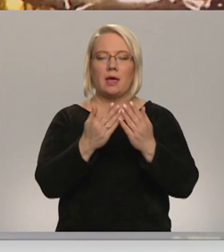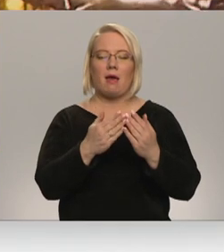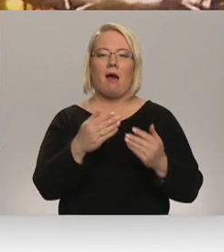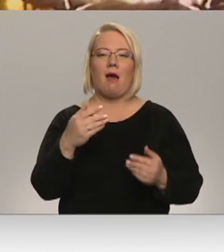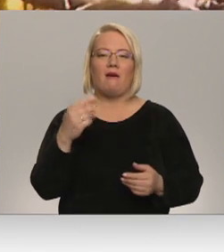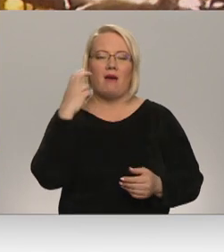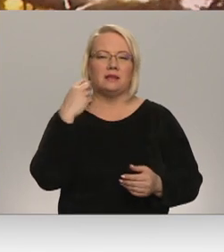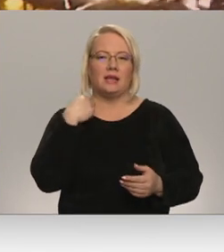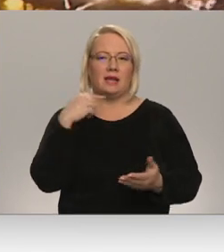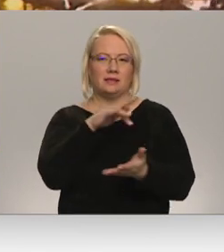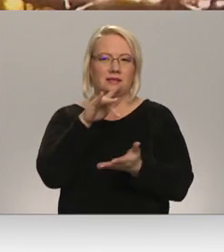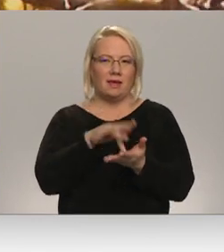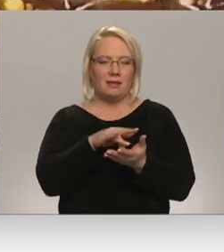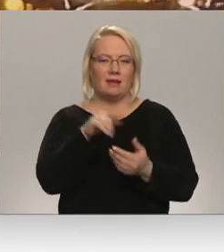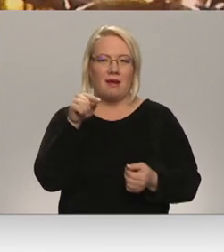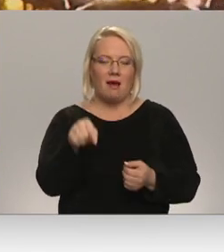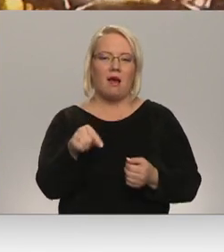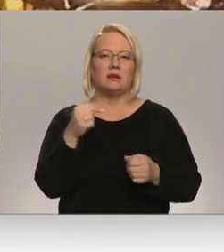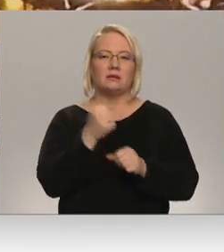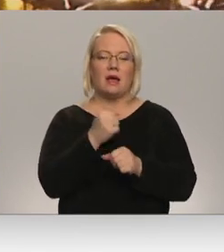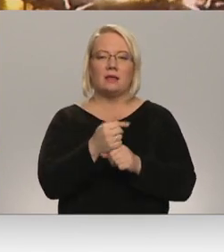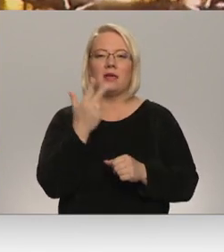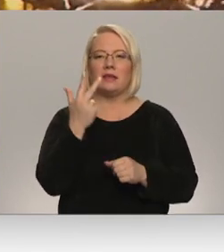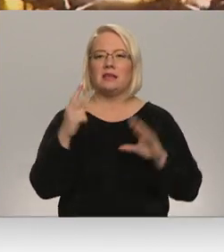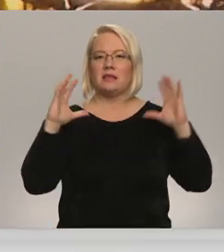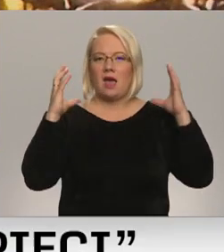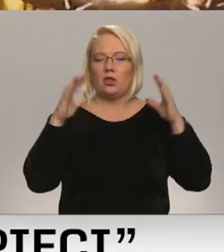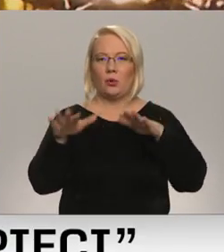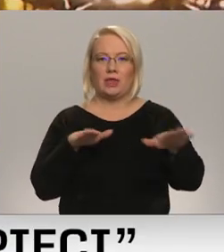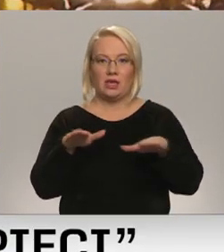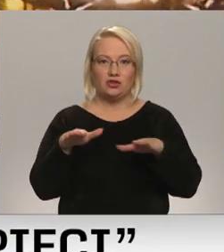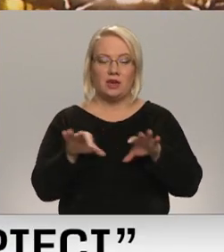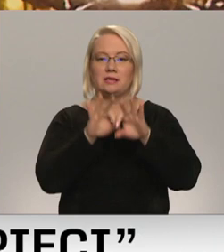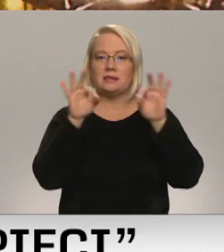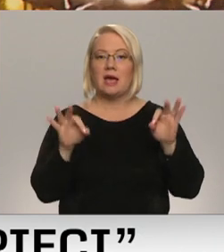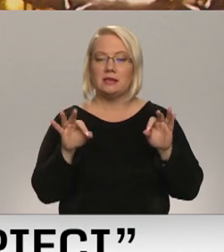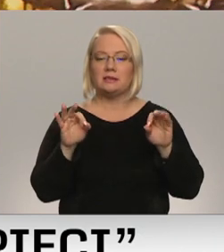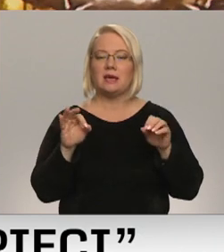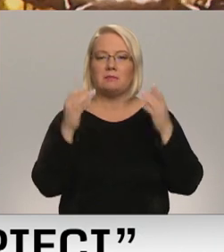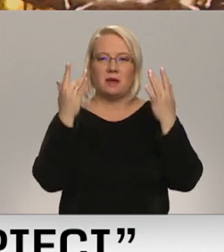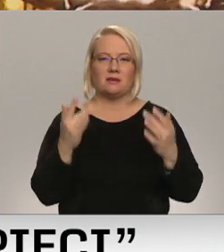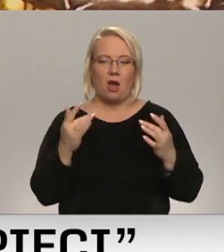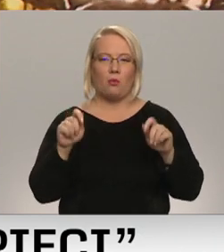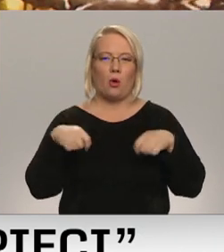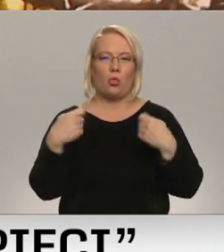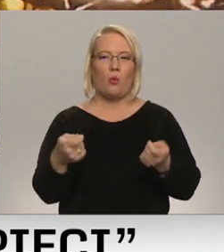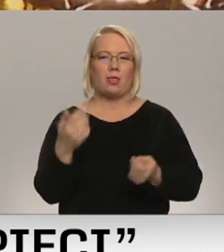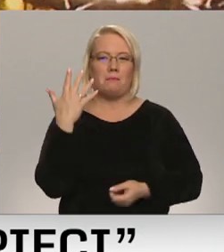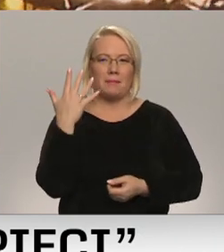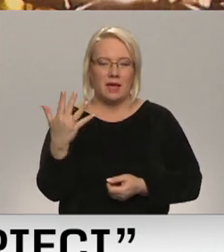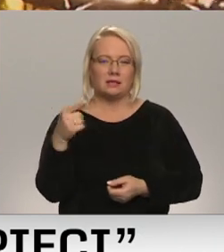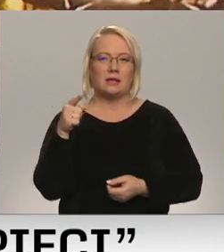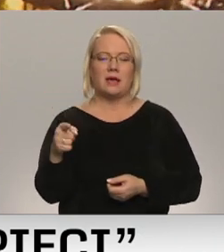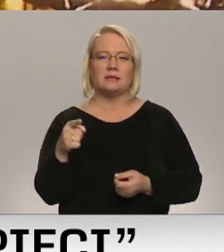laukumā diennakts darba režīmā strādā trīs radio dīdžeji. Sācies kārtējais dod 5 labdarības maratons, kas šogad